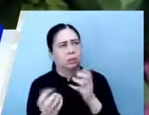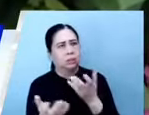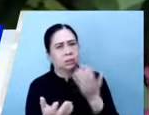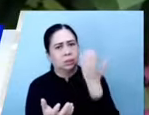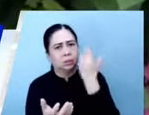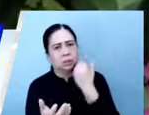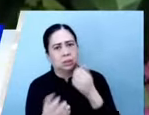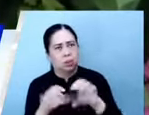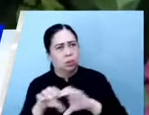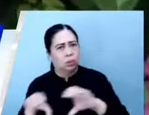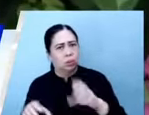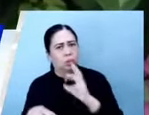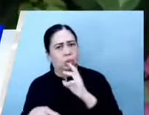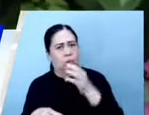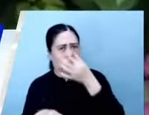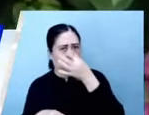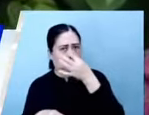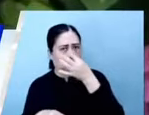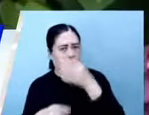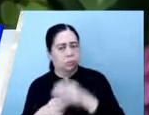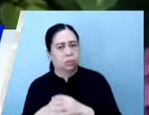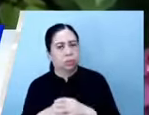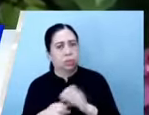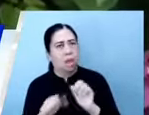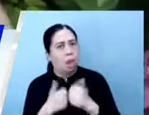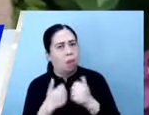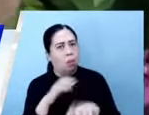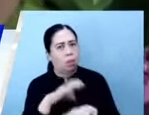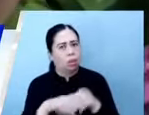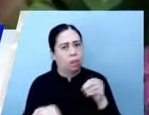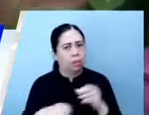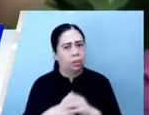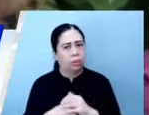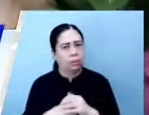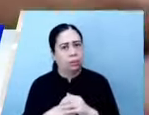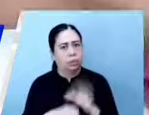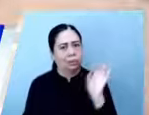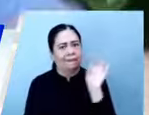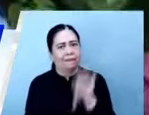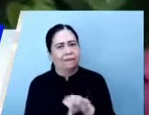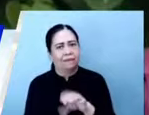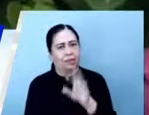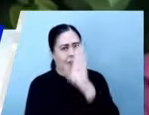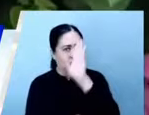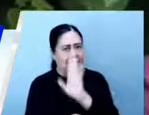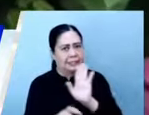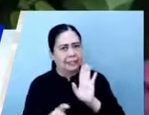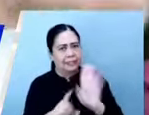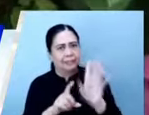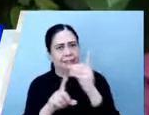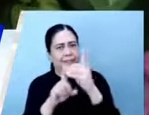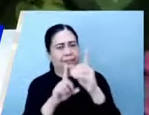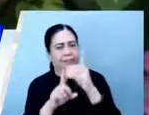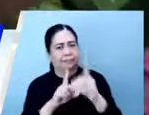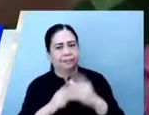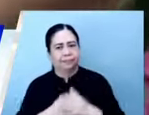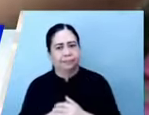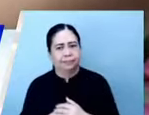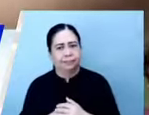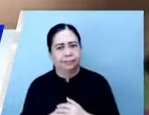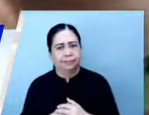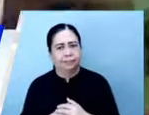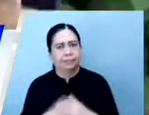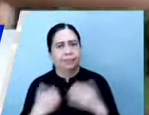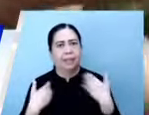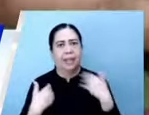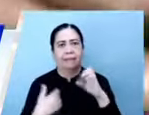ang liit lang. Paano kayo nakalabas? Pinilit lang namin, sinira lang namin yung pinturi ni sa may exit kasi kami rito sa